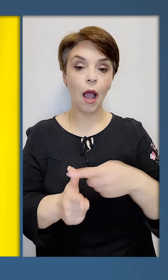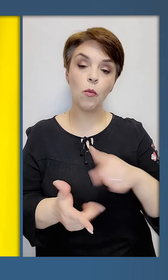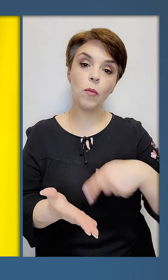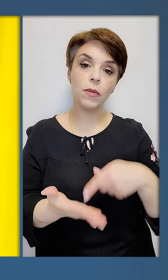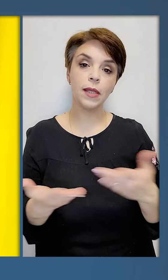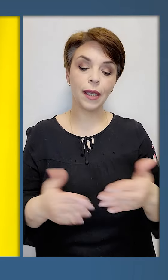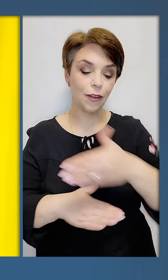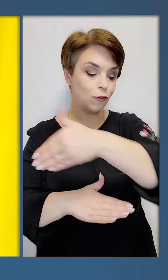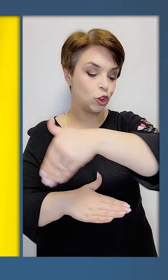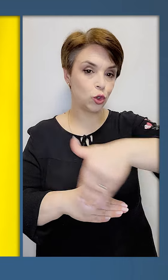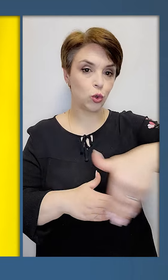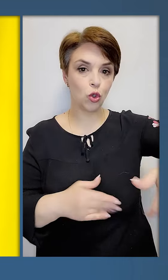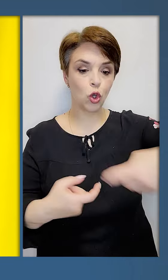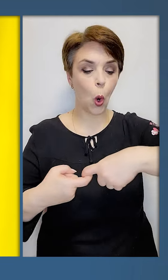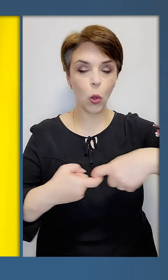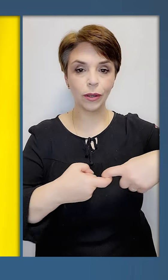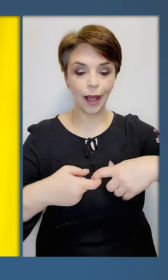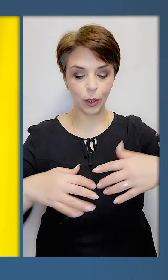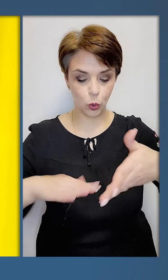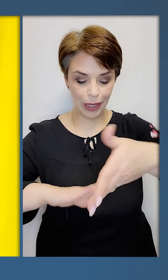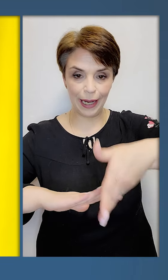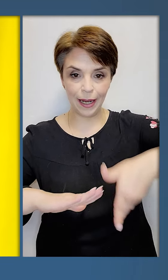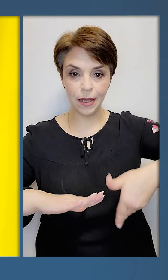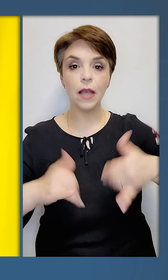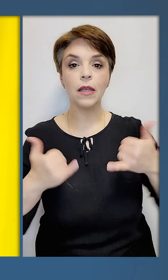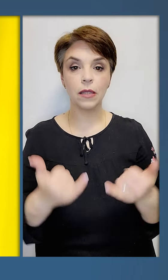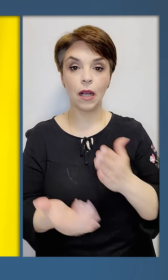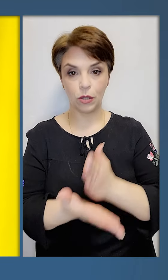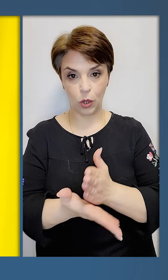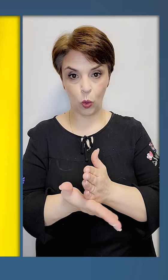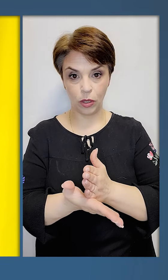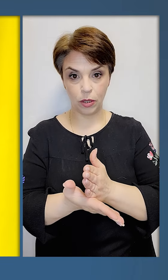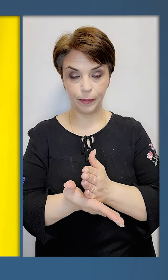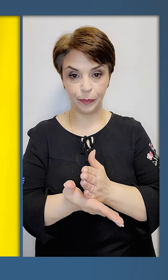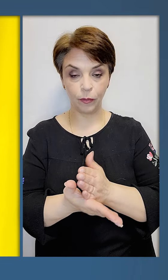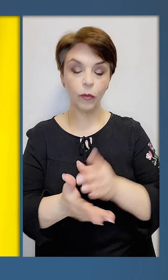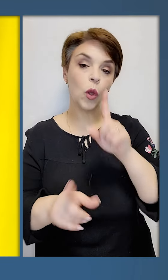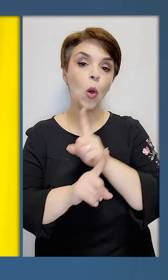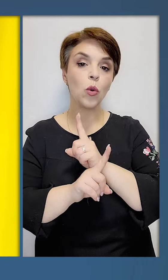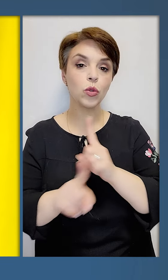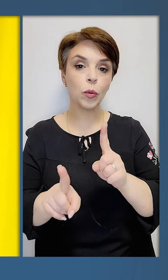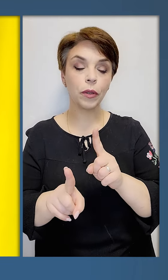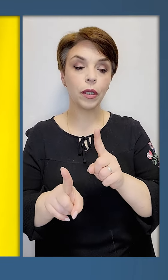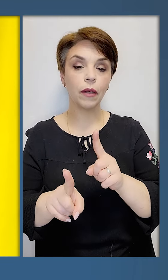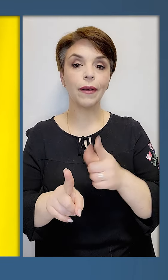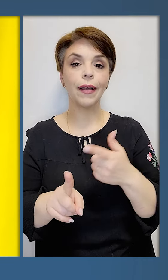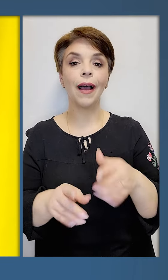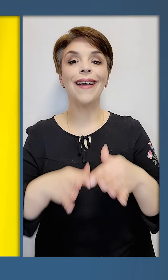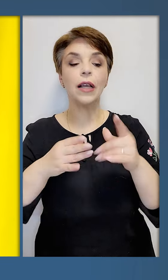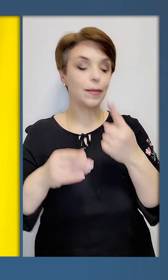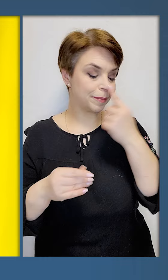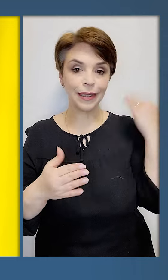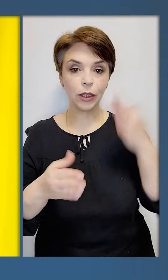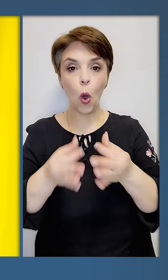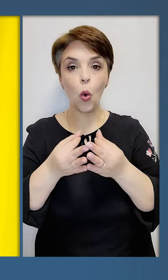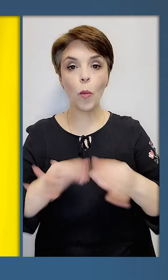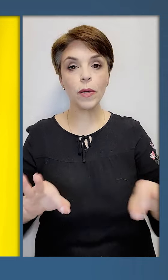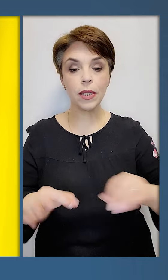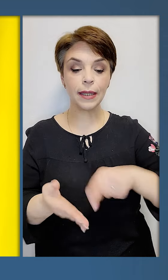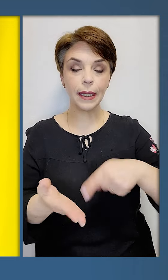або міст, які вздовж контактної лінії зараз знаходяться. Особливо деокупаційних